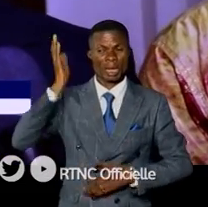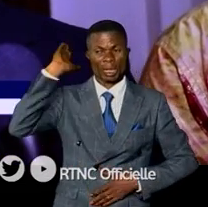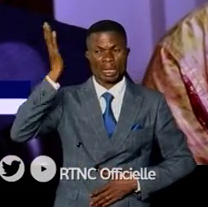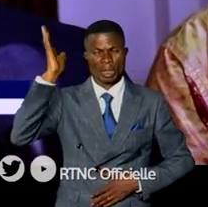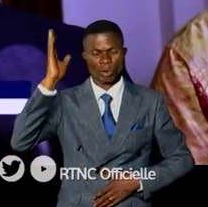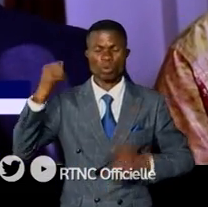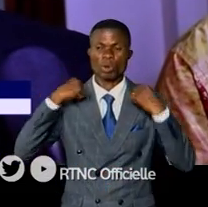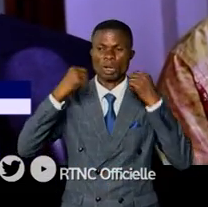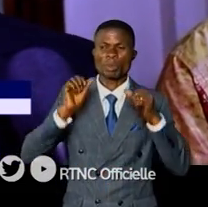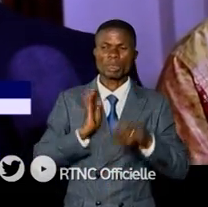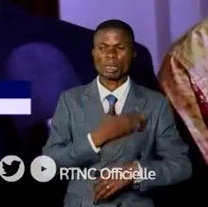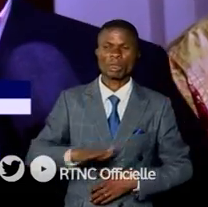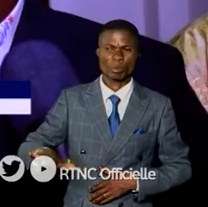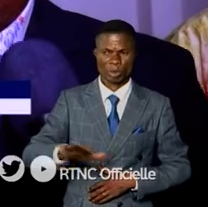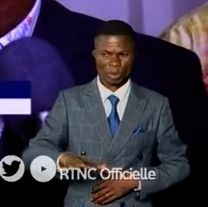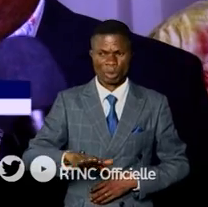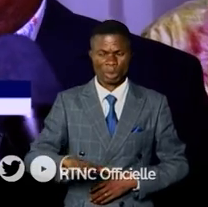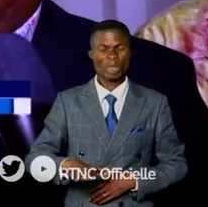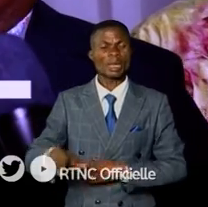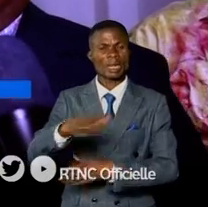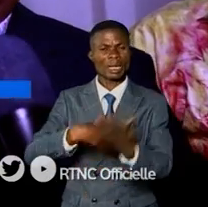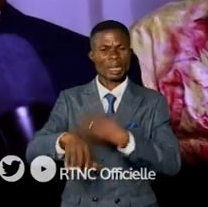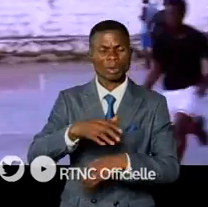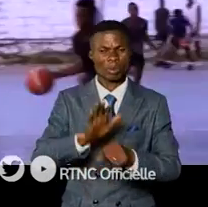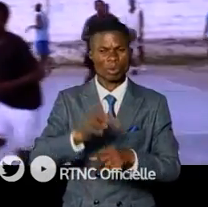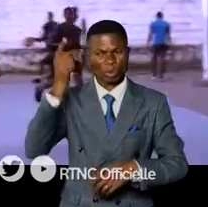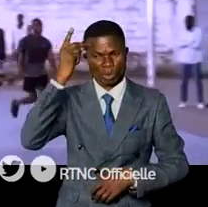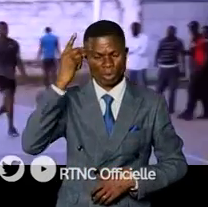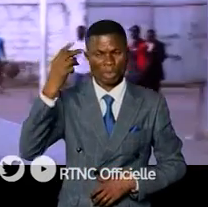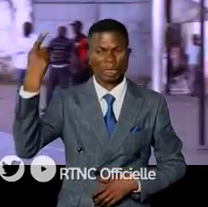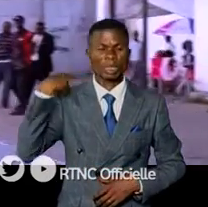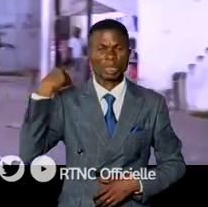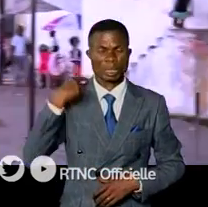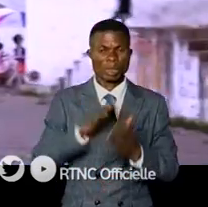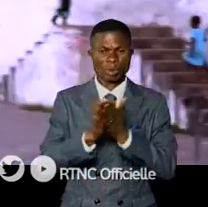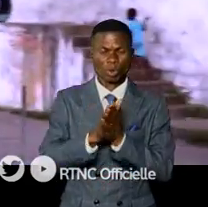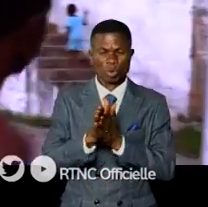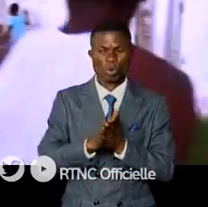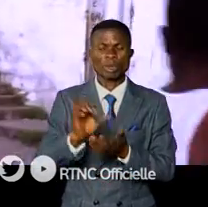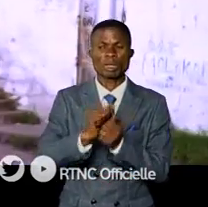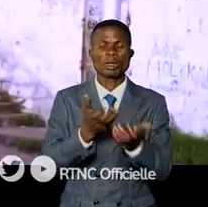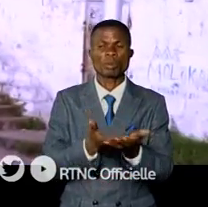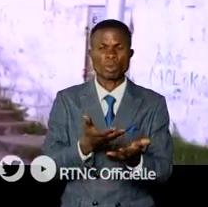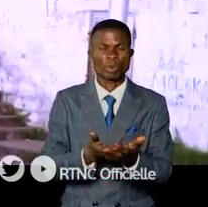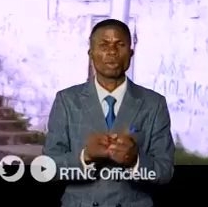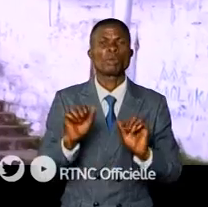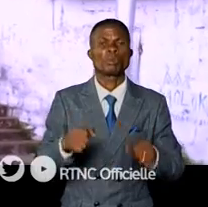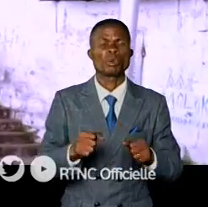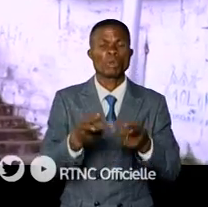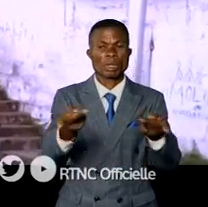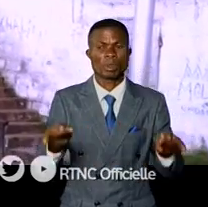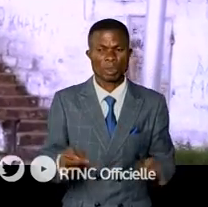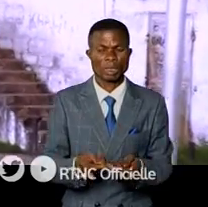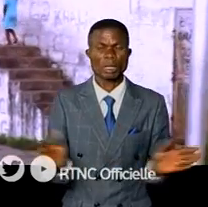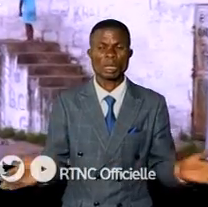le phénomène Kulunas qui fait rage à Kinshasa, et l'honorable est préoccupé par ce phénomène, a souhaité trouver un espace